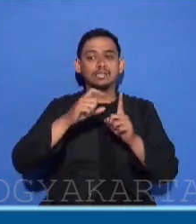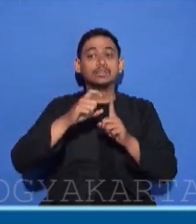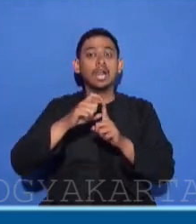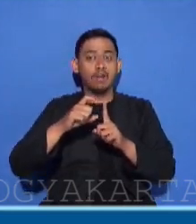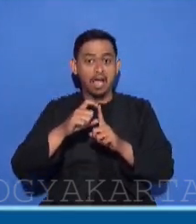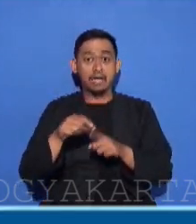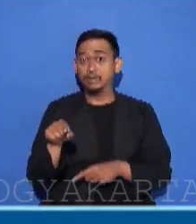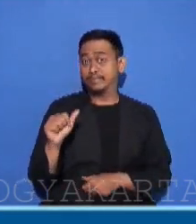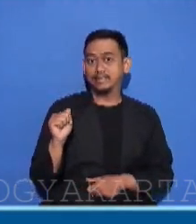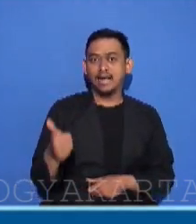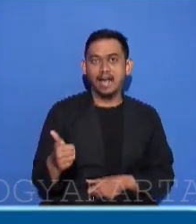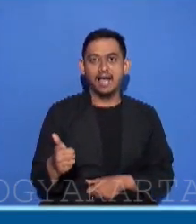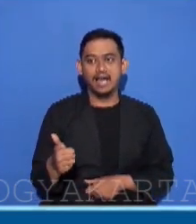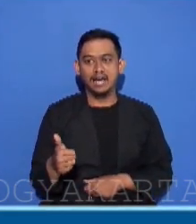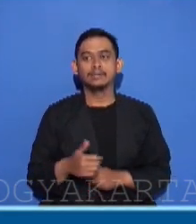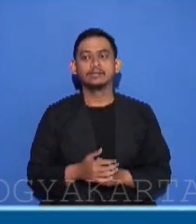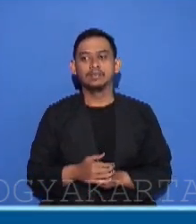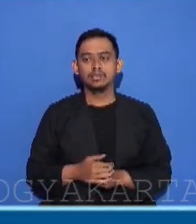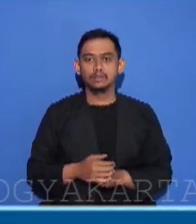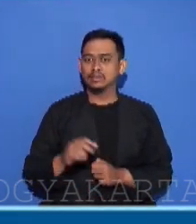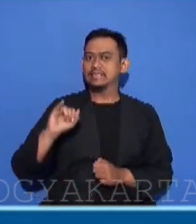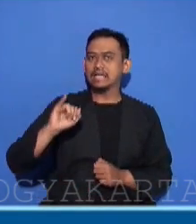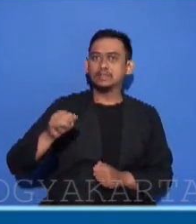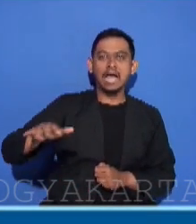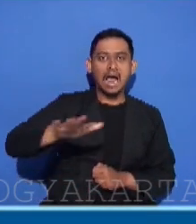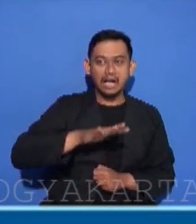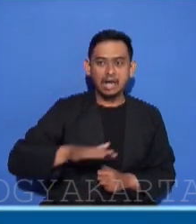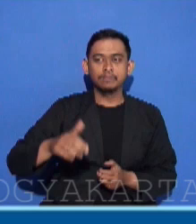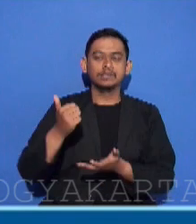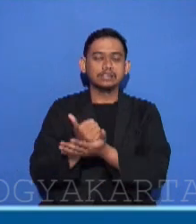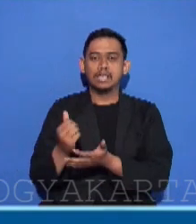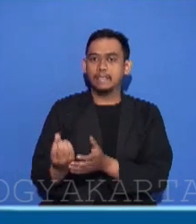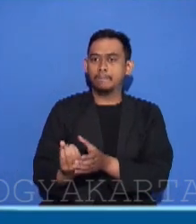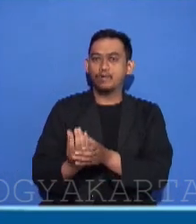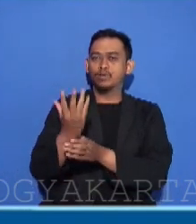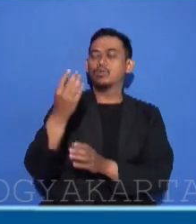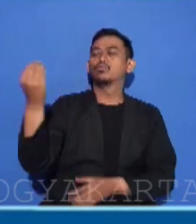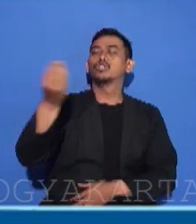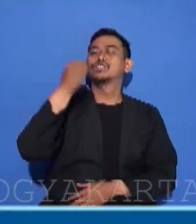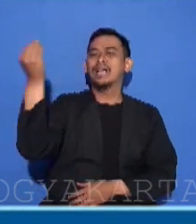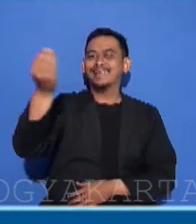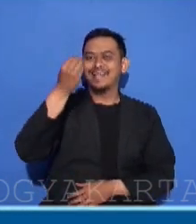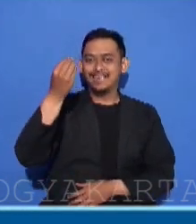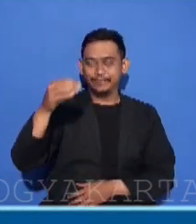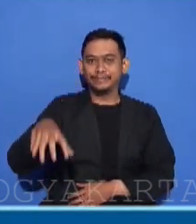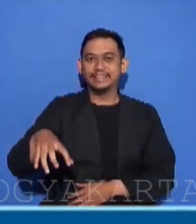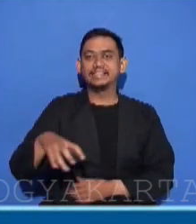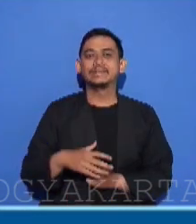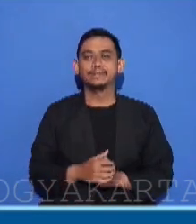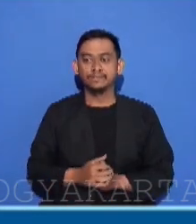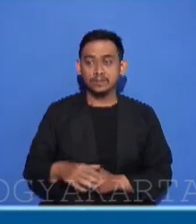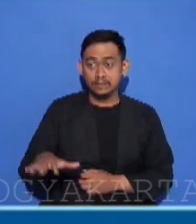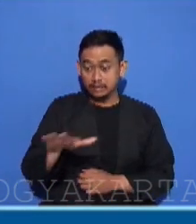dadosaken 1 nggaling pesisir ingkang mliki dipun mekarakan Dados wisata pinunjul sepanjang ing lalat dan meniko